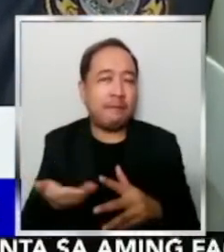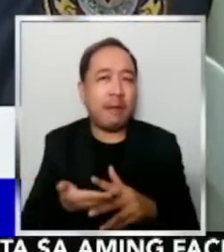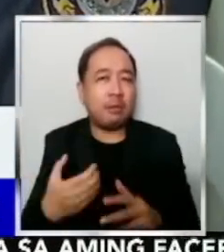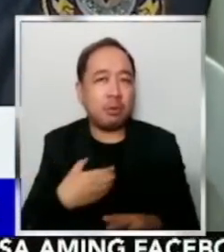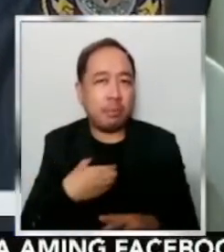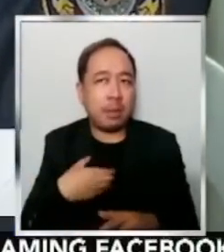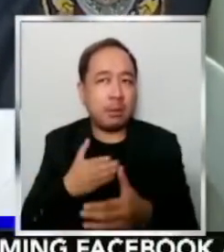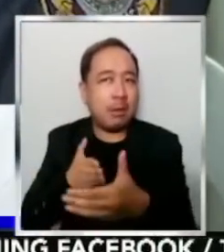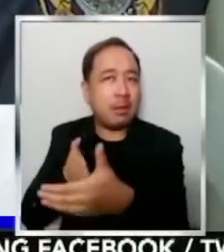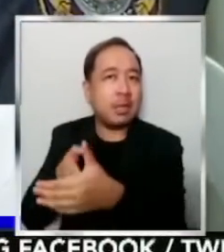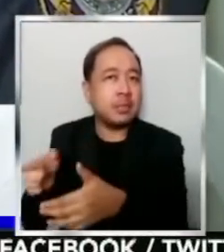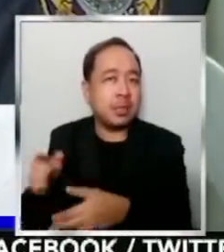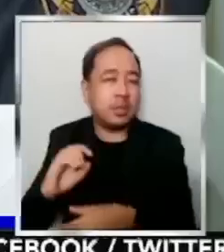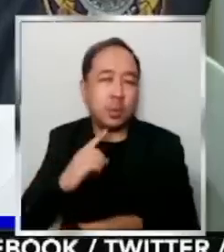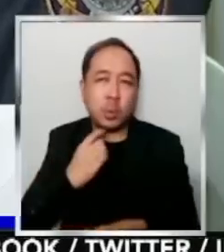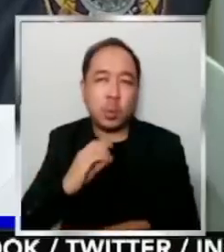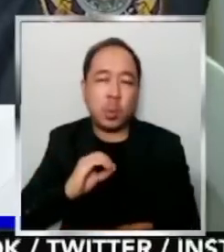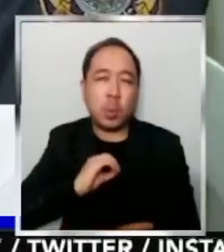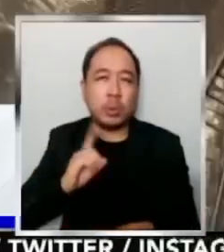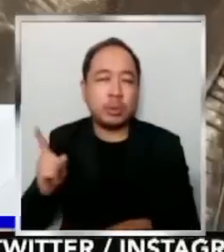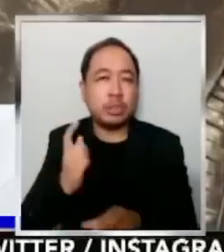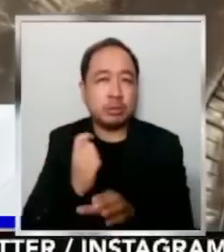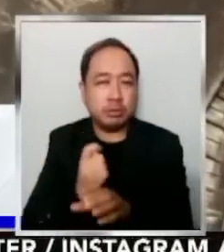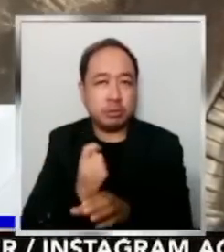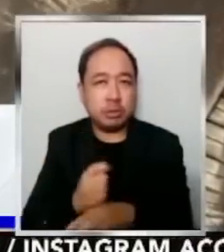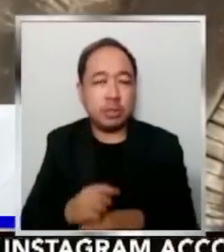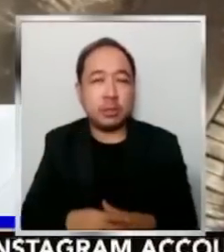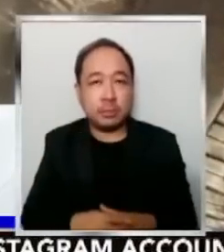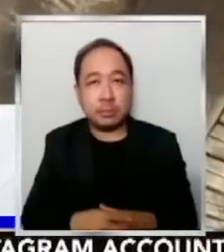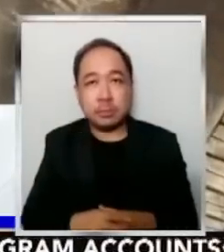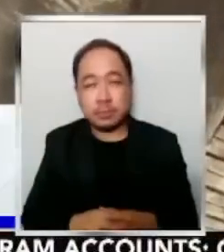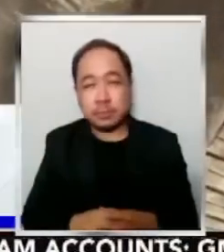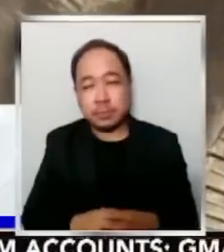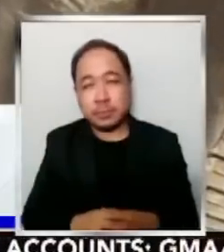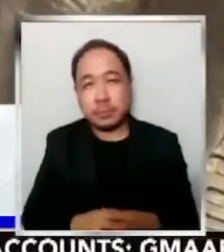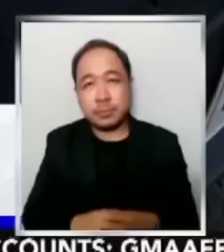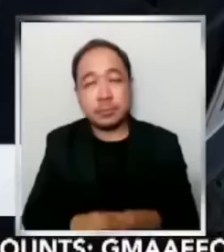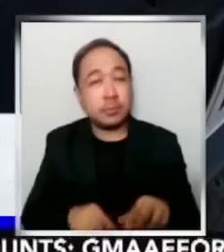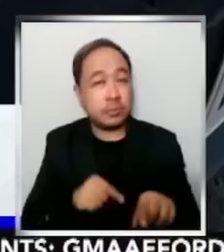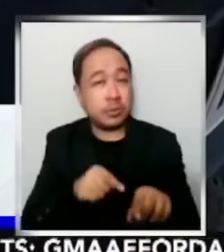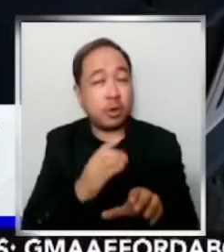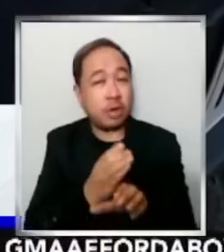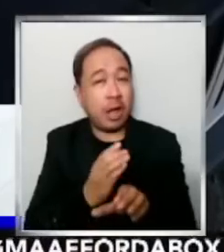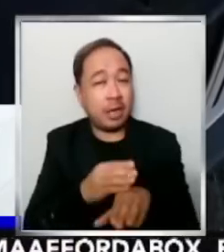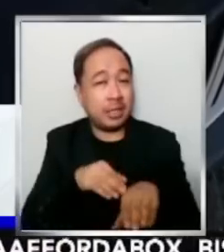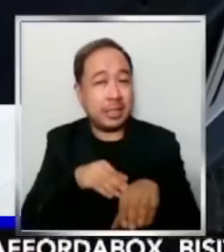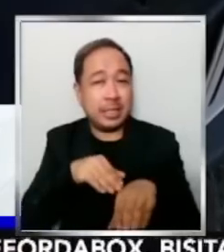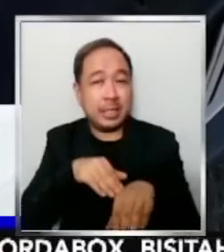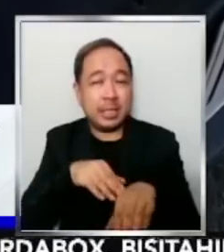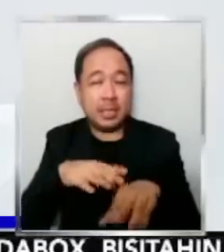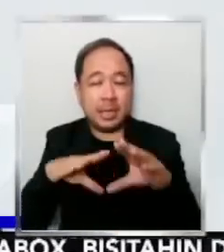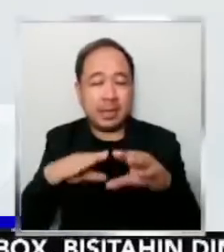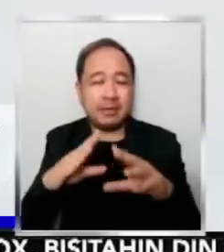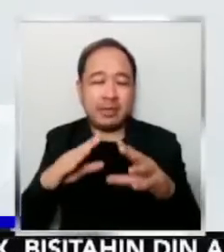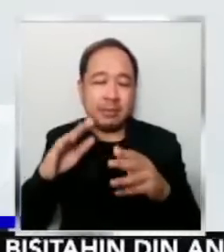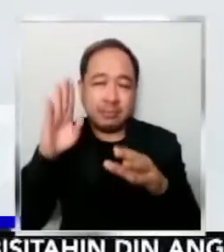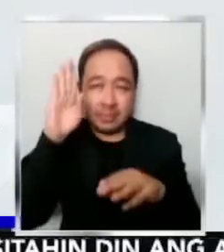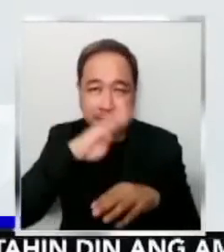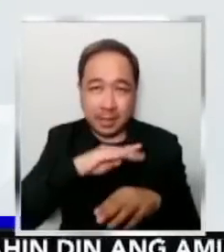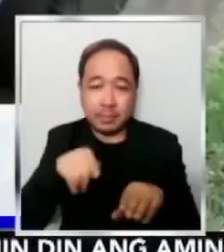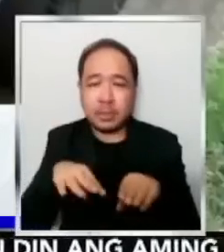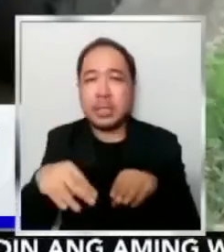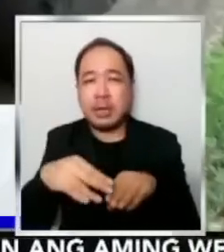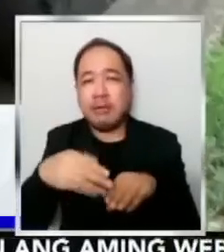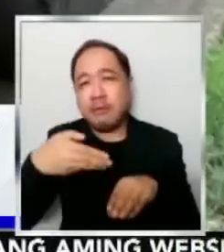ng dump truck. Yupi ang likurang bahagi ng kotse. May tama rin ang harapan nito. Pero higit pa